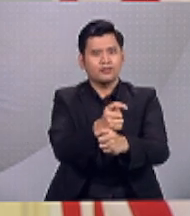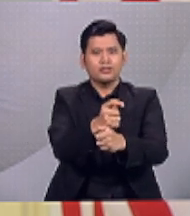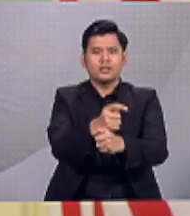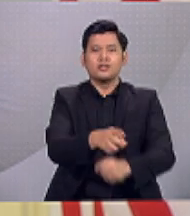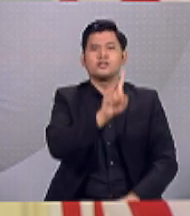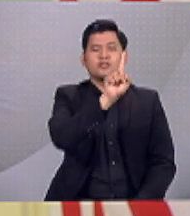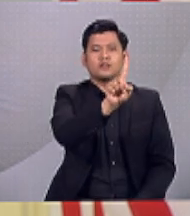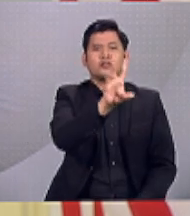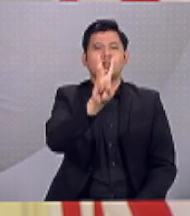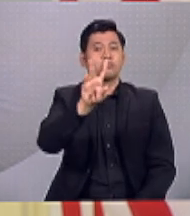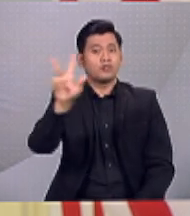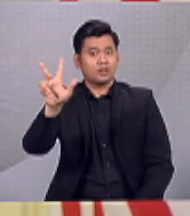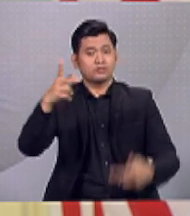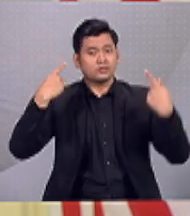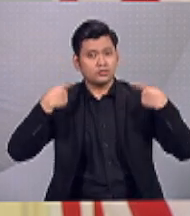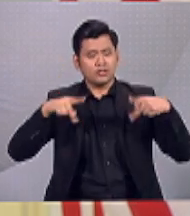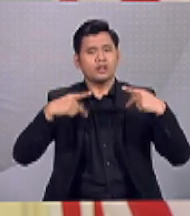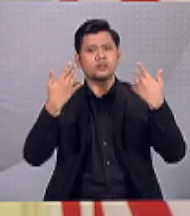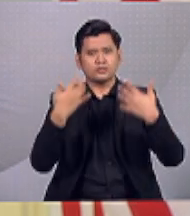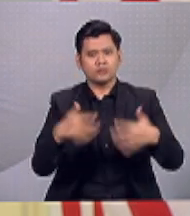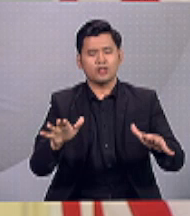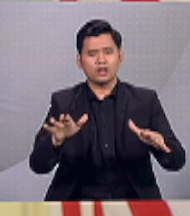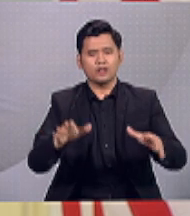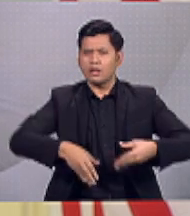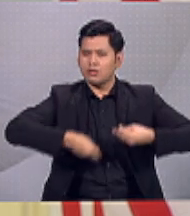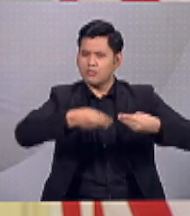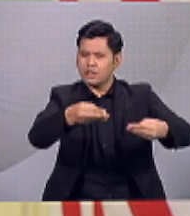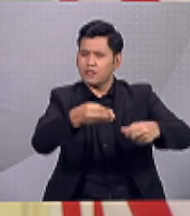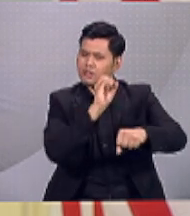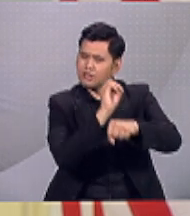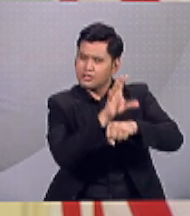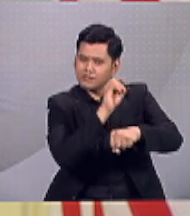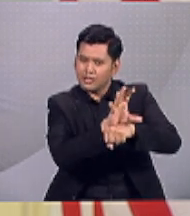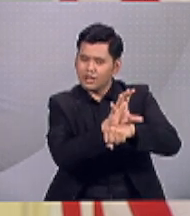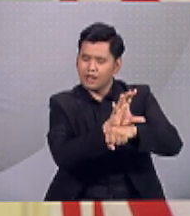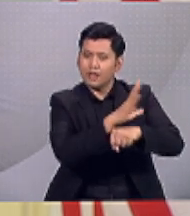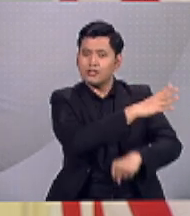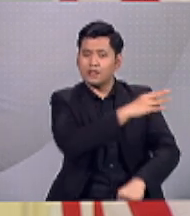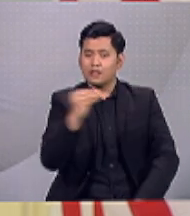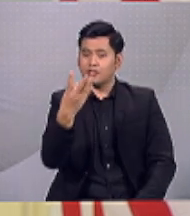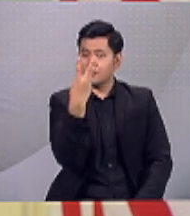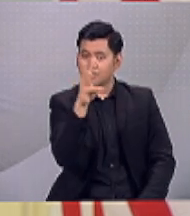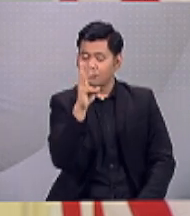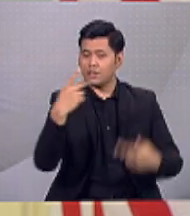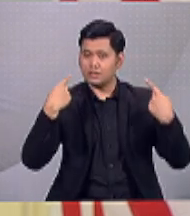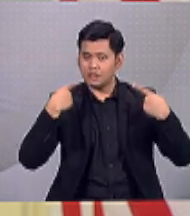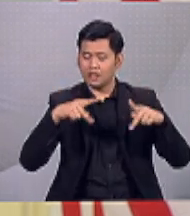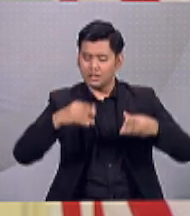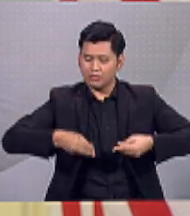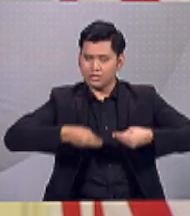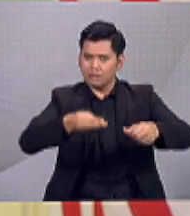Sebanyak 163 premis telah diberi nasihat dan 16 premis lagi diberikan